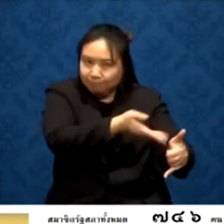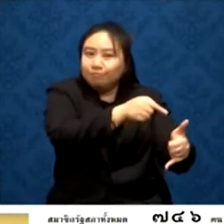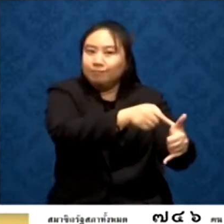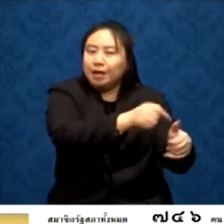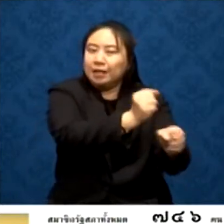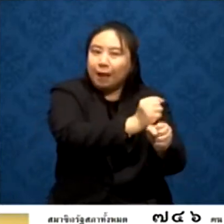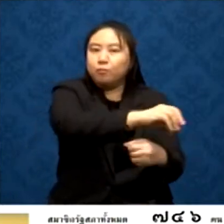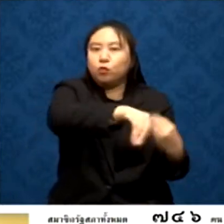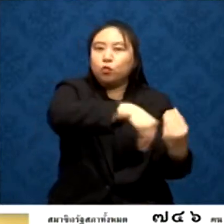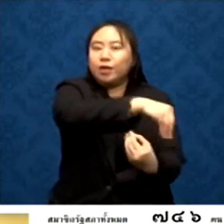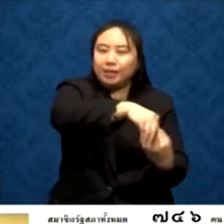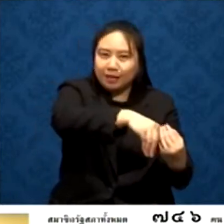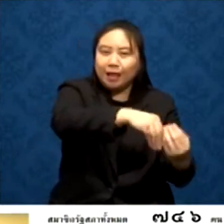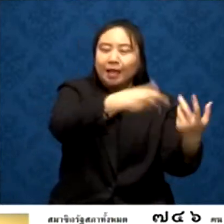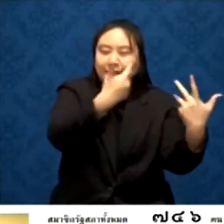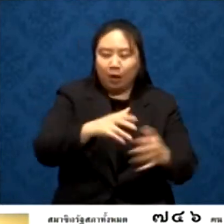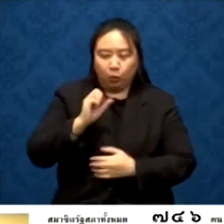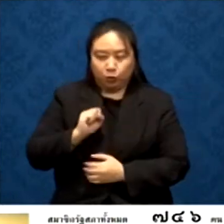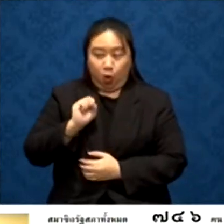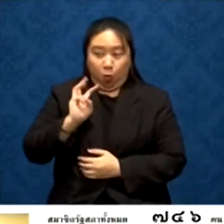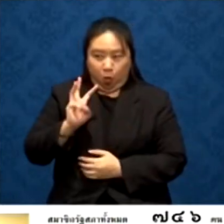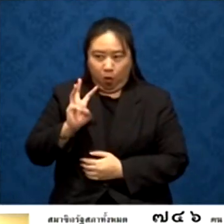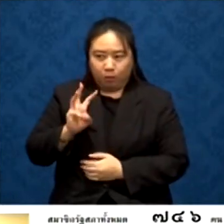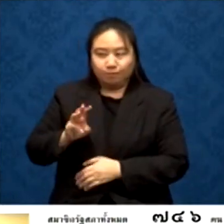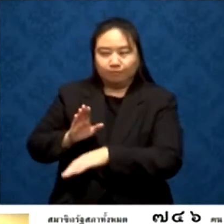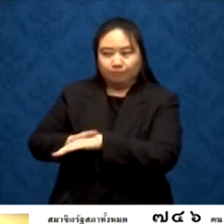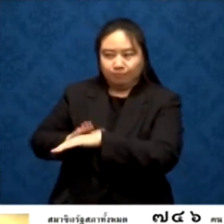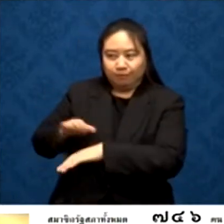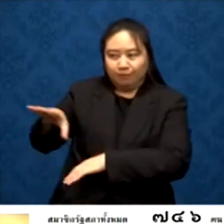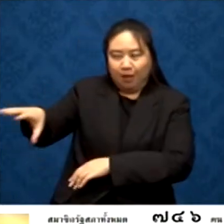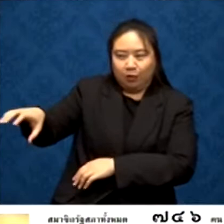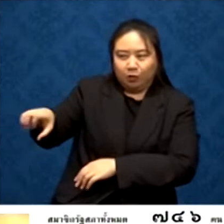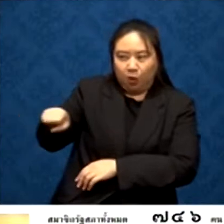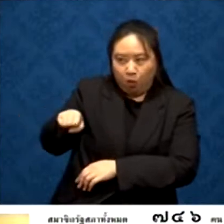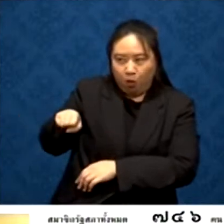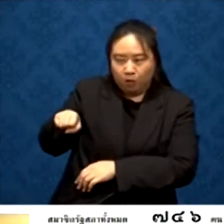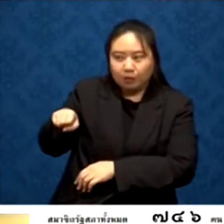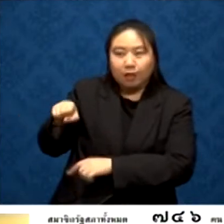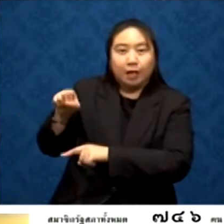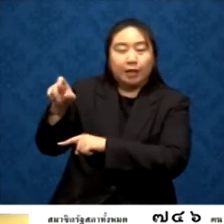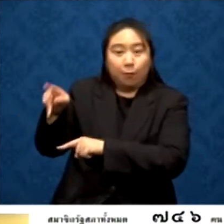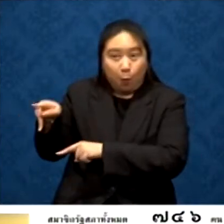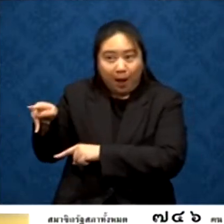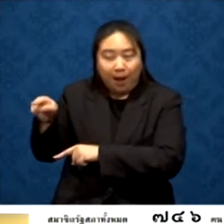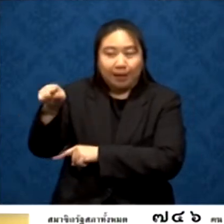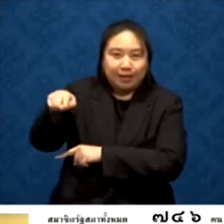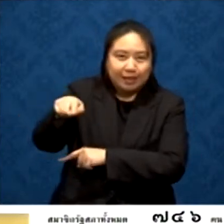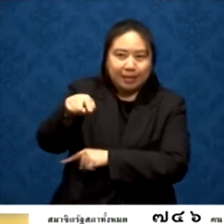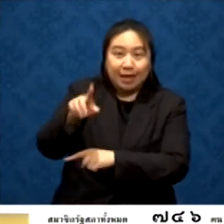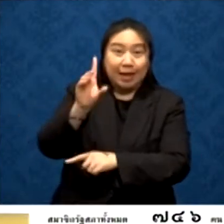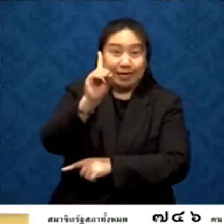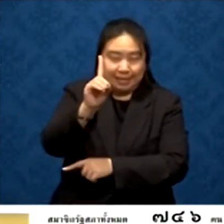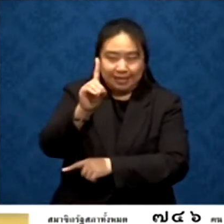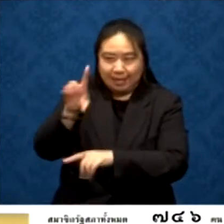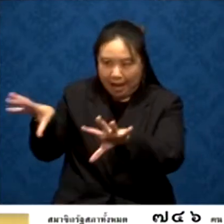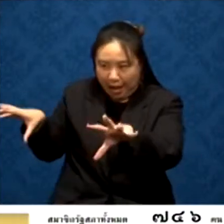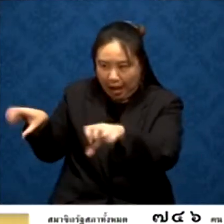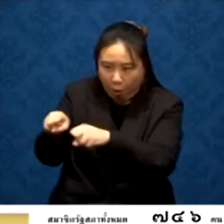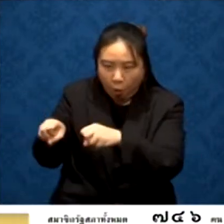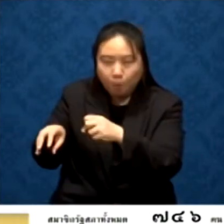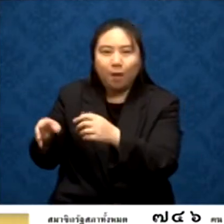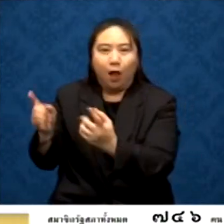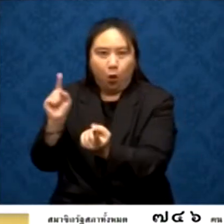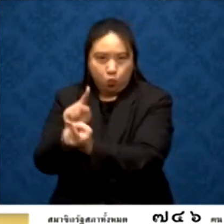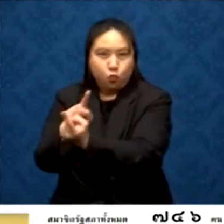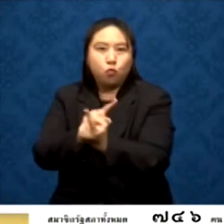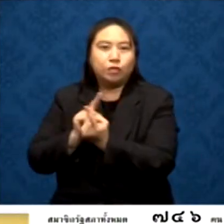จะได้สารสัมพันธ์ให้สว.ทรงเอและนายดีรู้จักกันนำมาสู่การตัดสินใจขายธุรกิจ